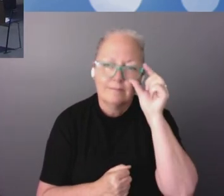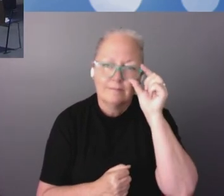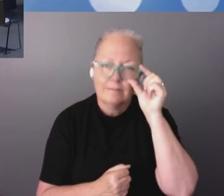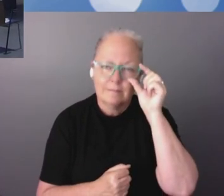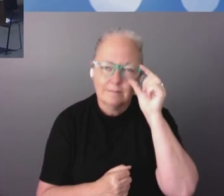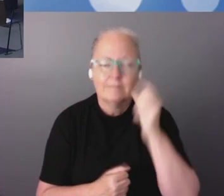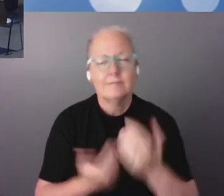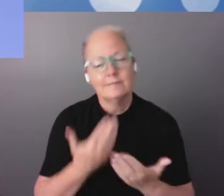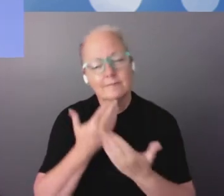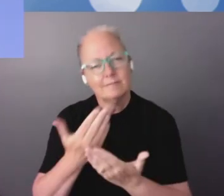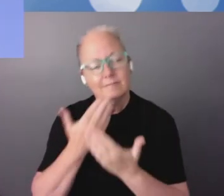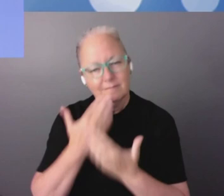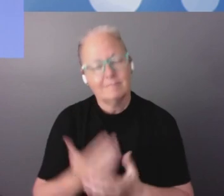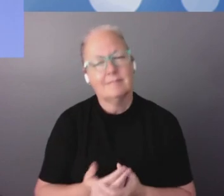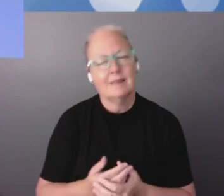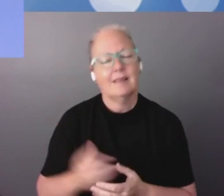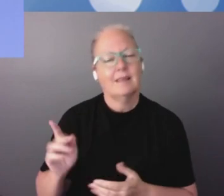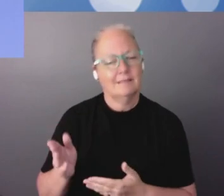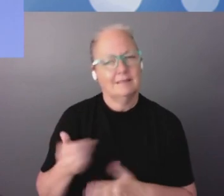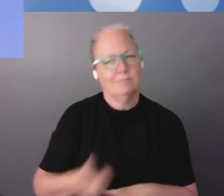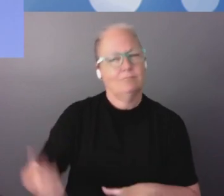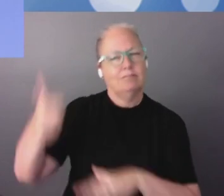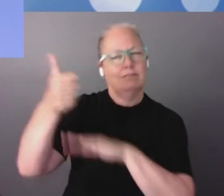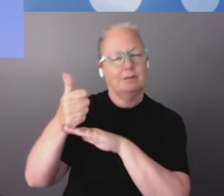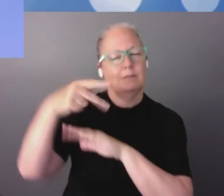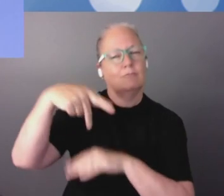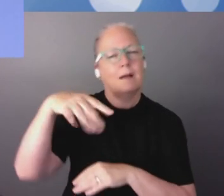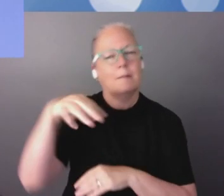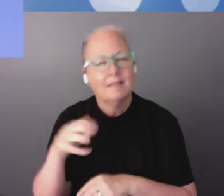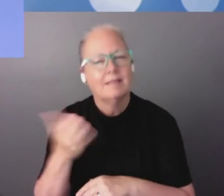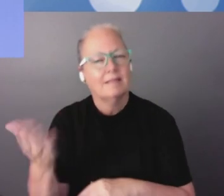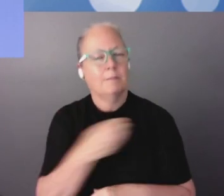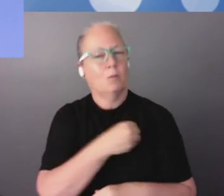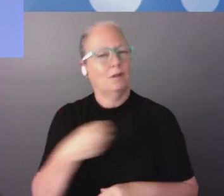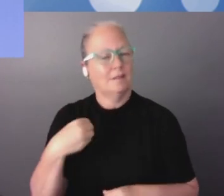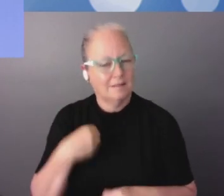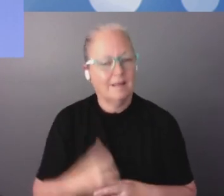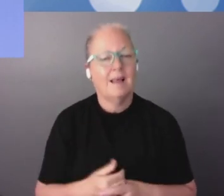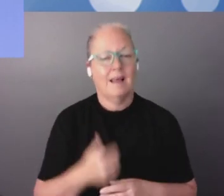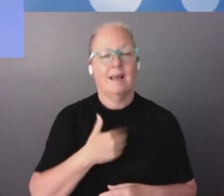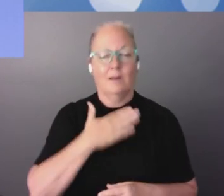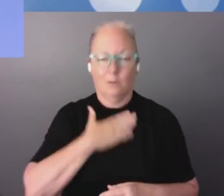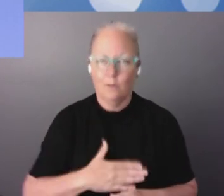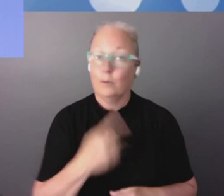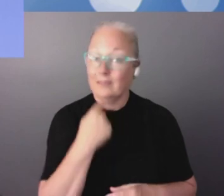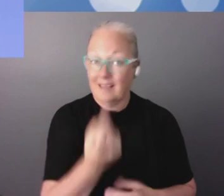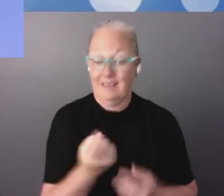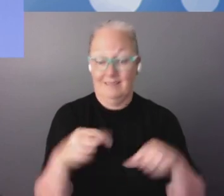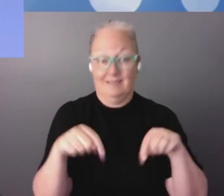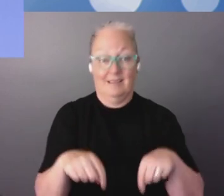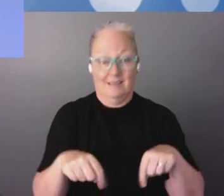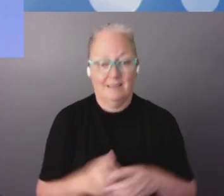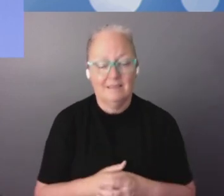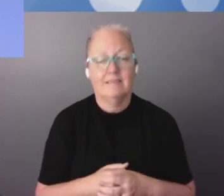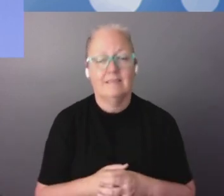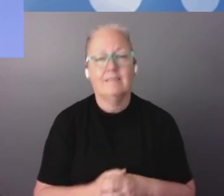非常感谢，这是波兰总理的发言。非常感谢这个发言。那现在